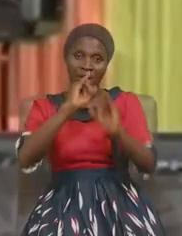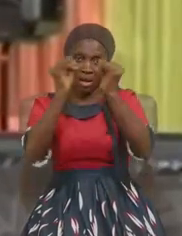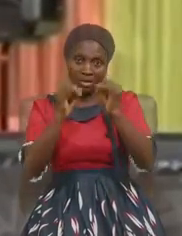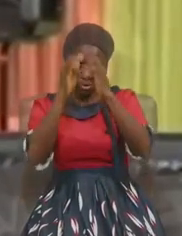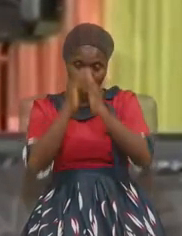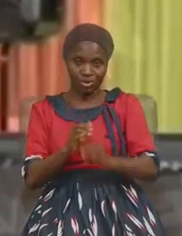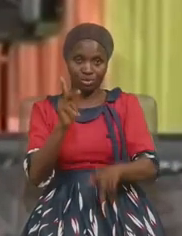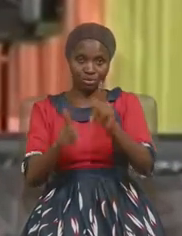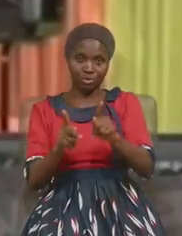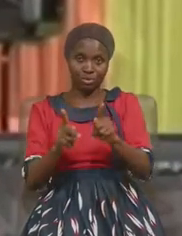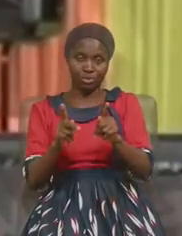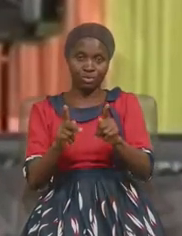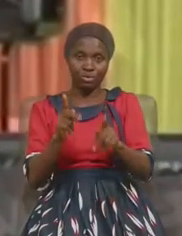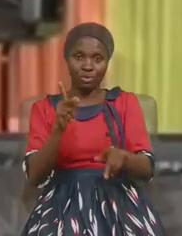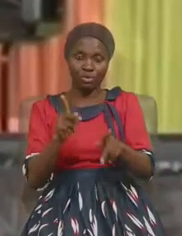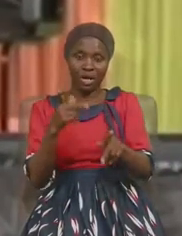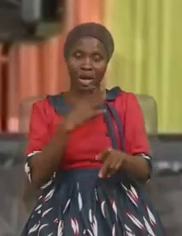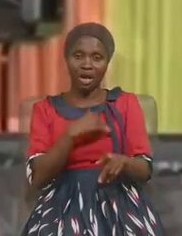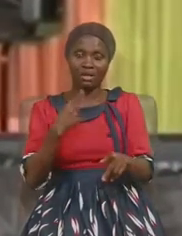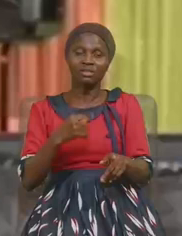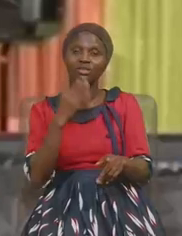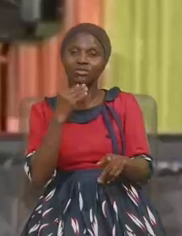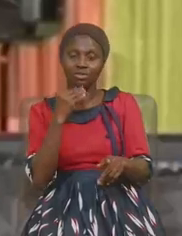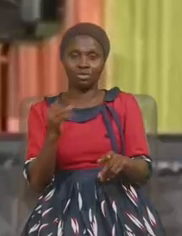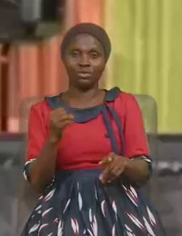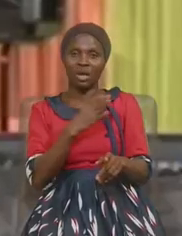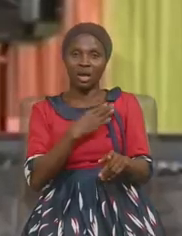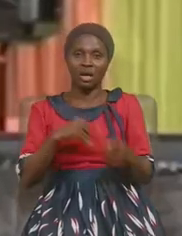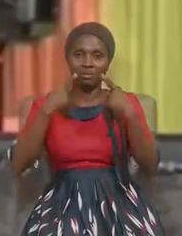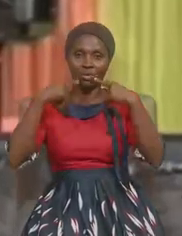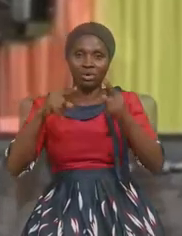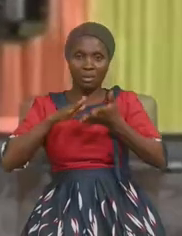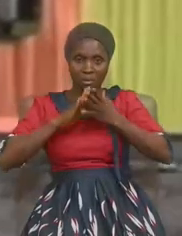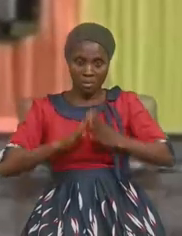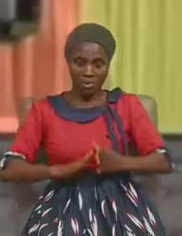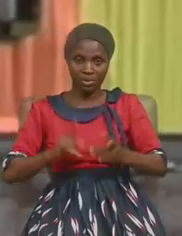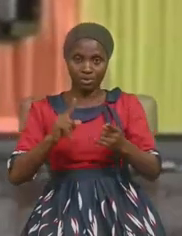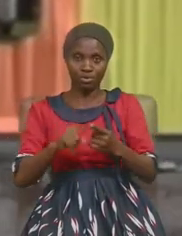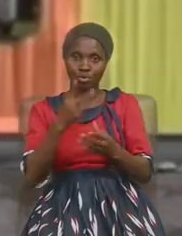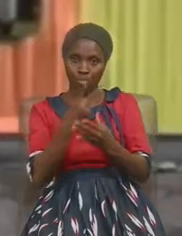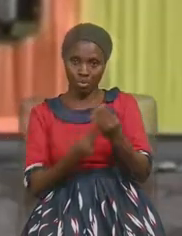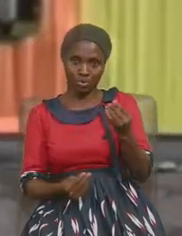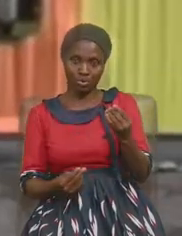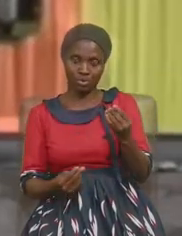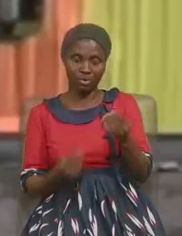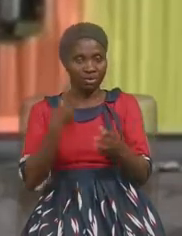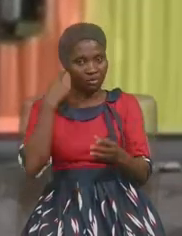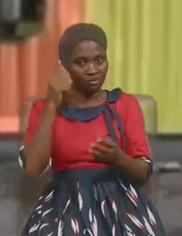ceux qui étaient proches, les religieux, et il a proclamé la paix aux deux, par lui.